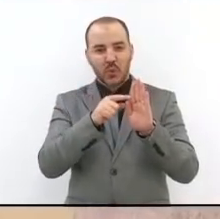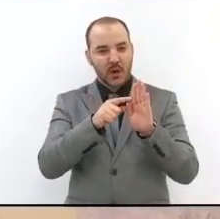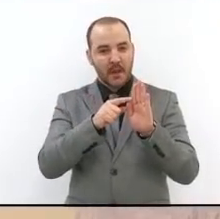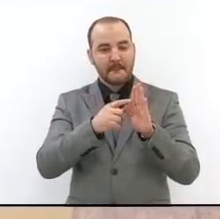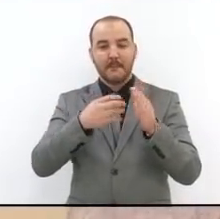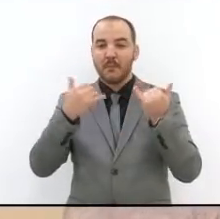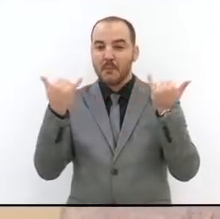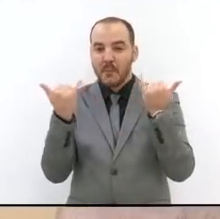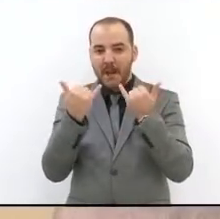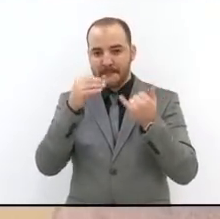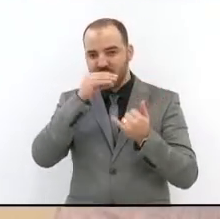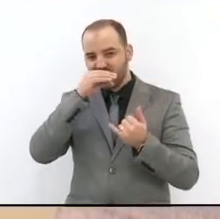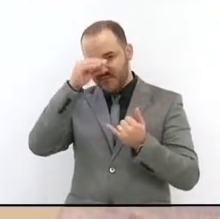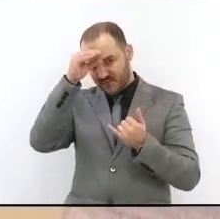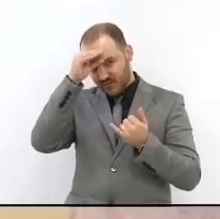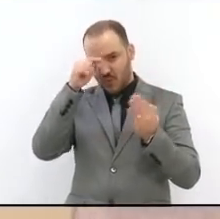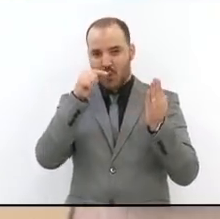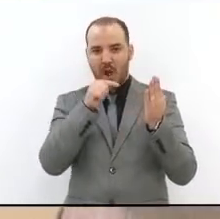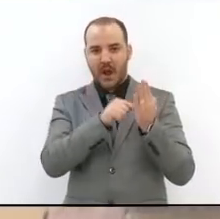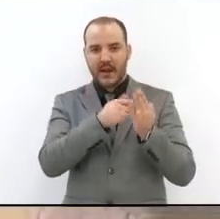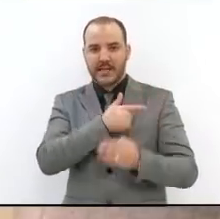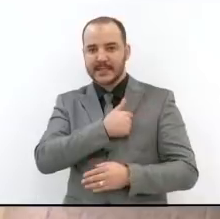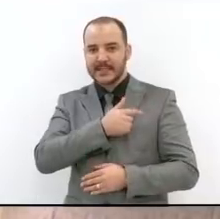سور القرآن، هي سورة الكافرون.